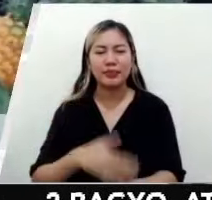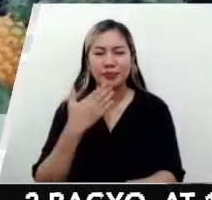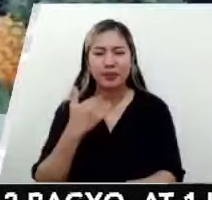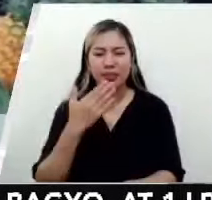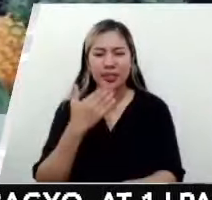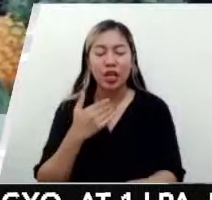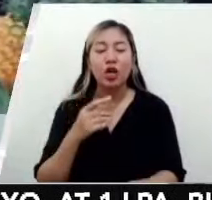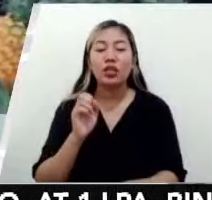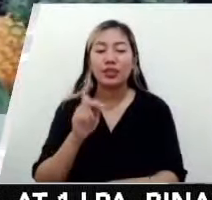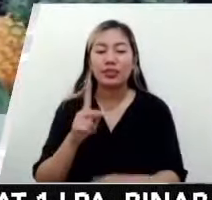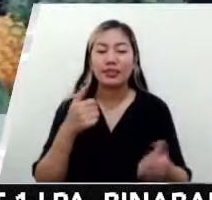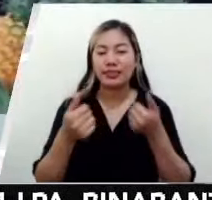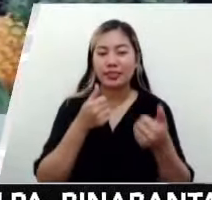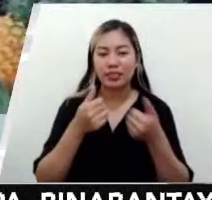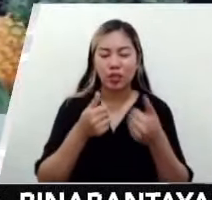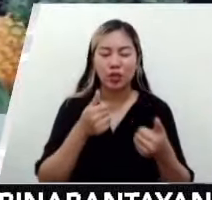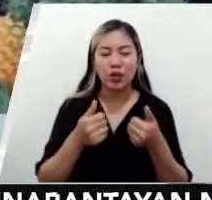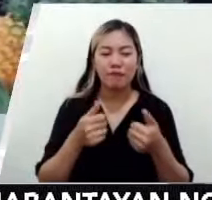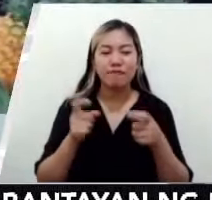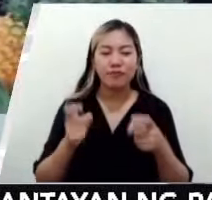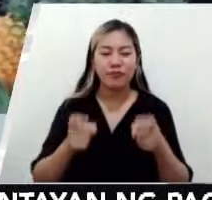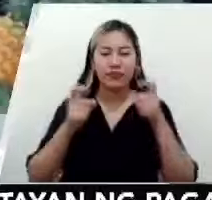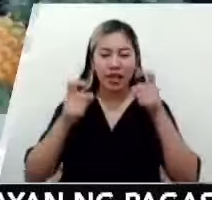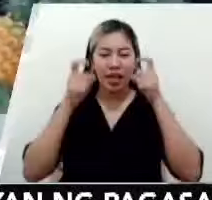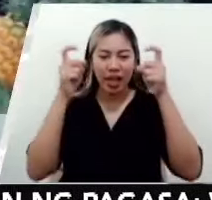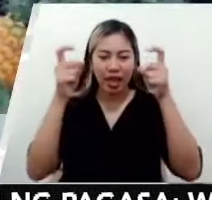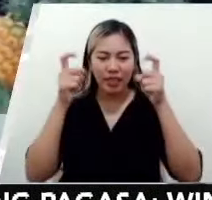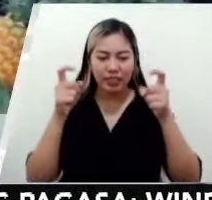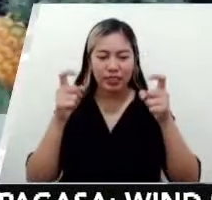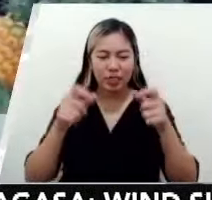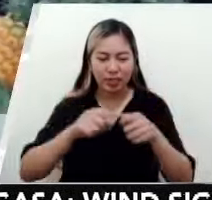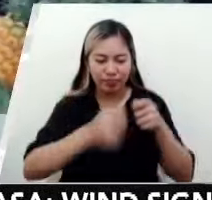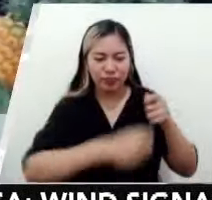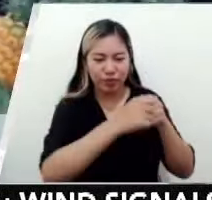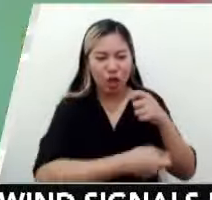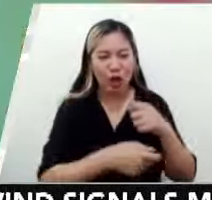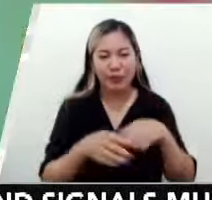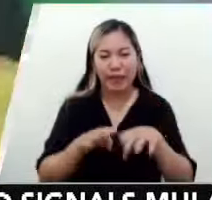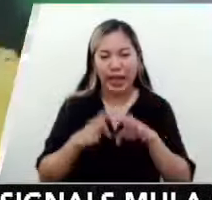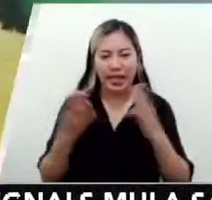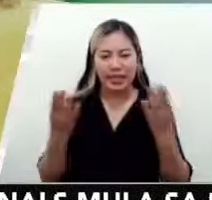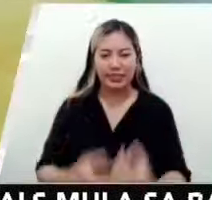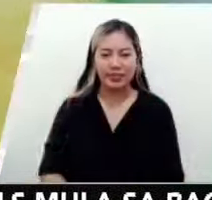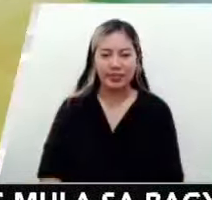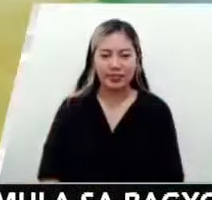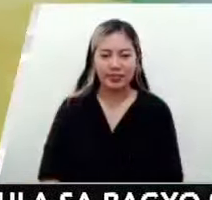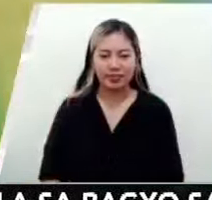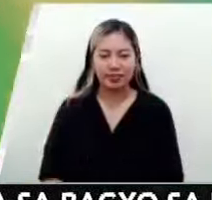AJ, Shane, pabilisan sila. Ready? 3, 2, 1, go!